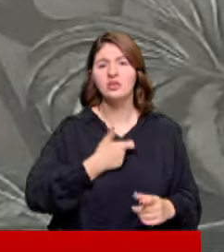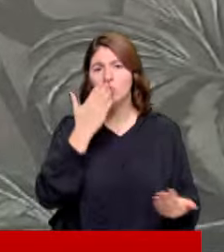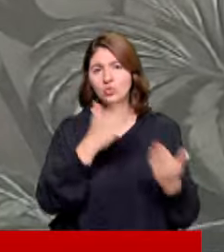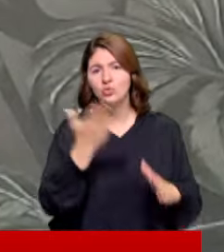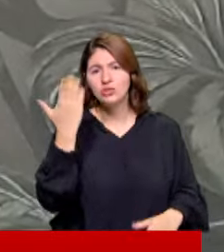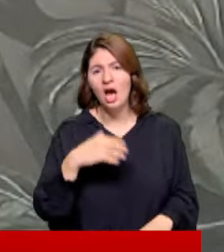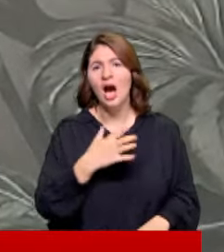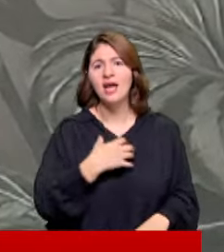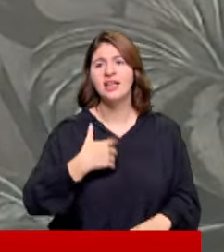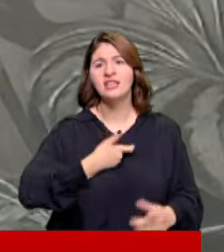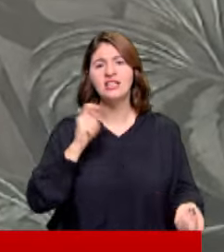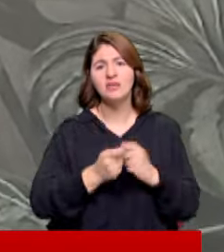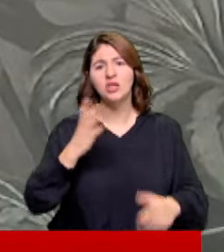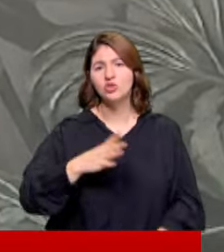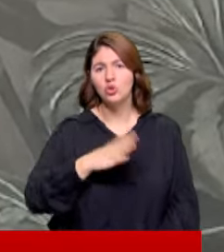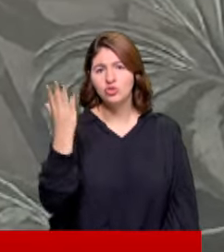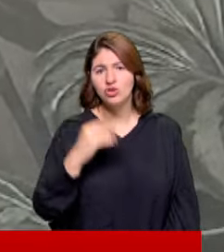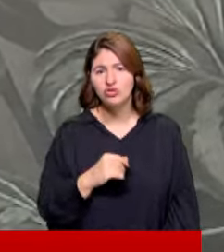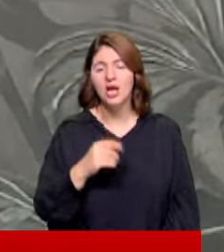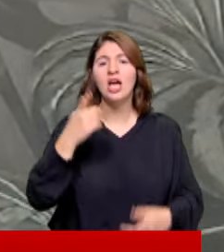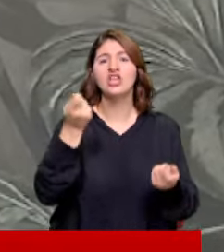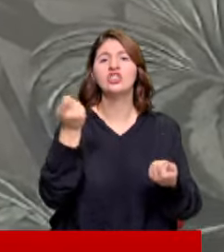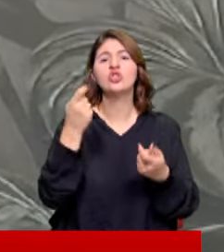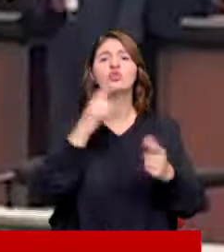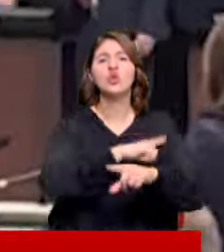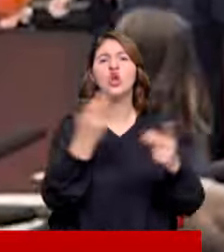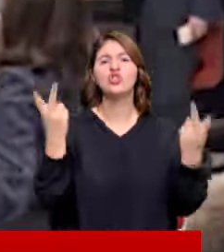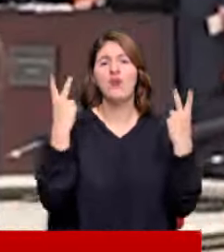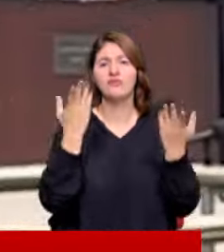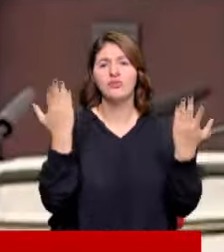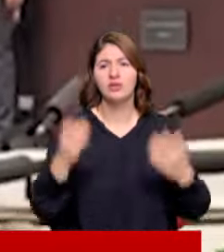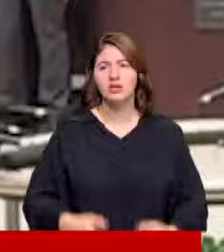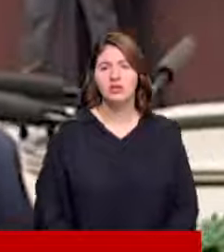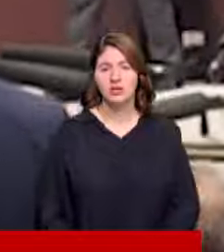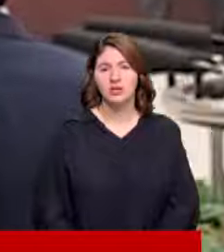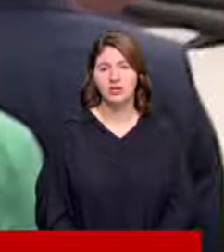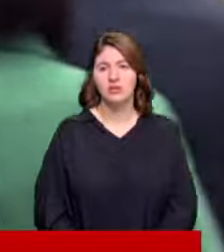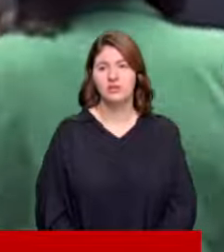uydunuz da anayasayı değiştirmek istiyorsunuz? İşiniz gücünüz şov.